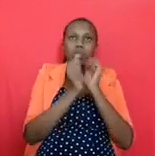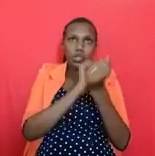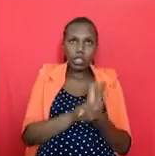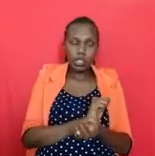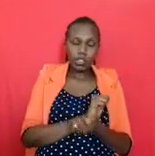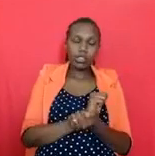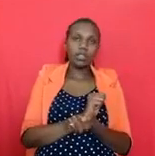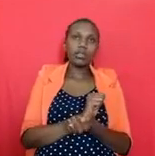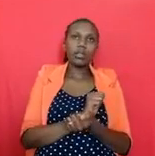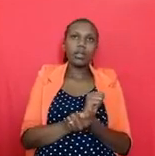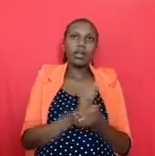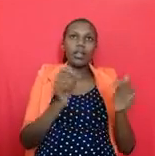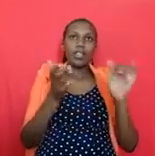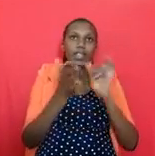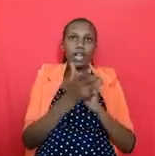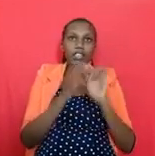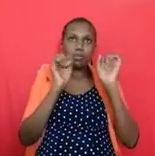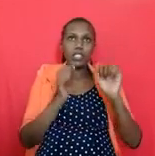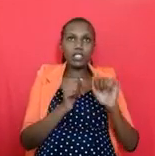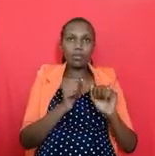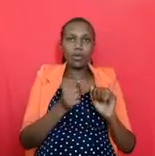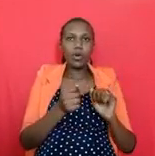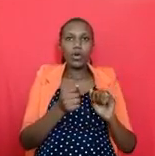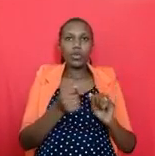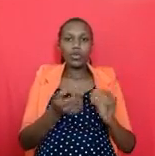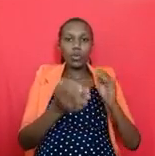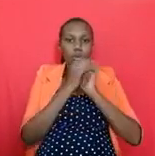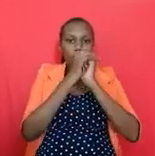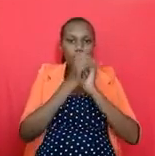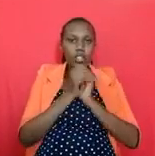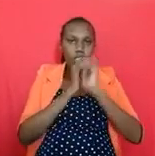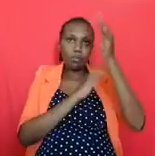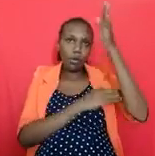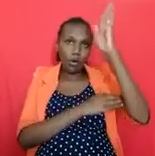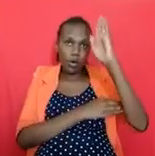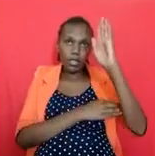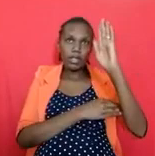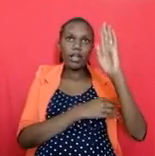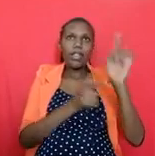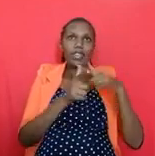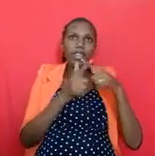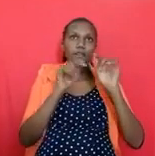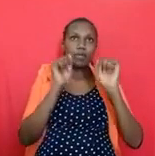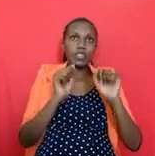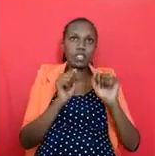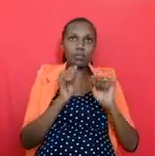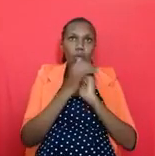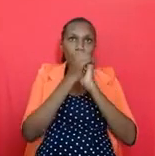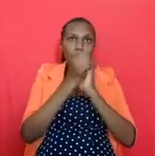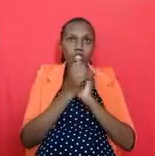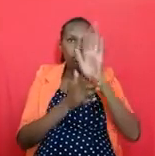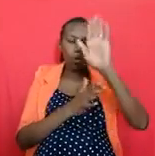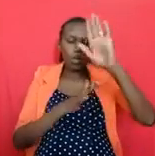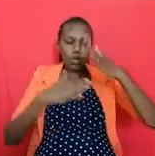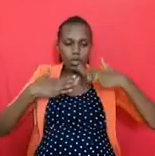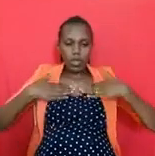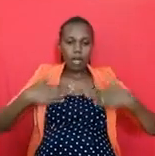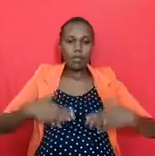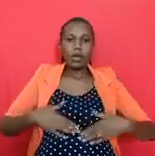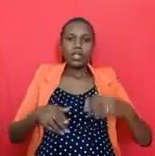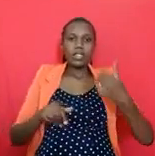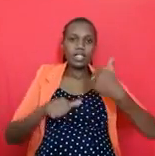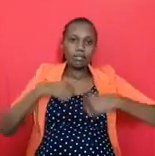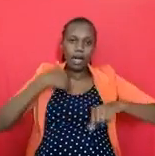kugaruruka nigetha uhote guthathaiya ngai nigetha uhote kuthathaiya ngai na mwikarira waku na